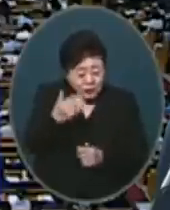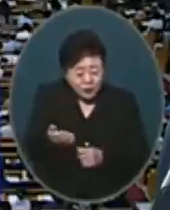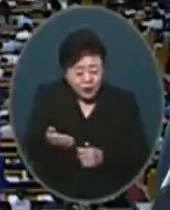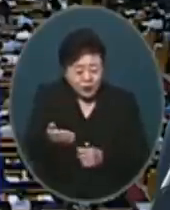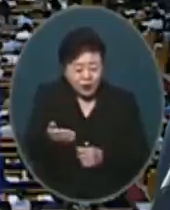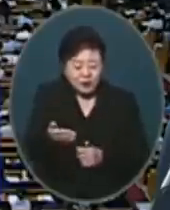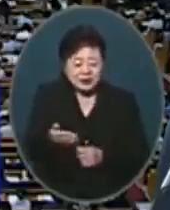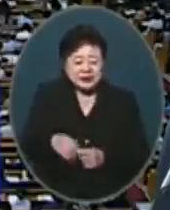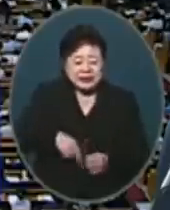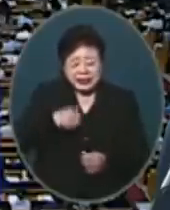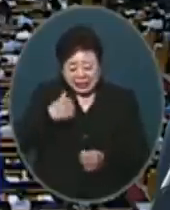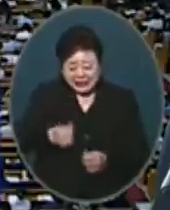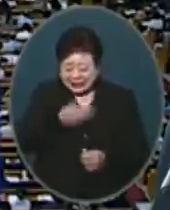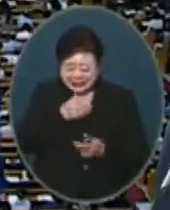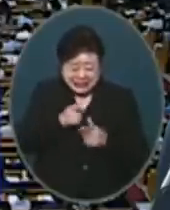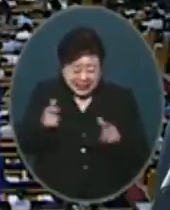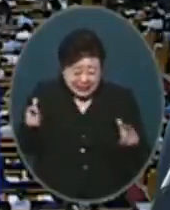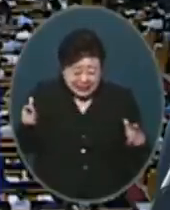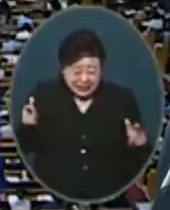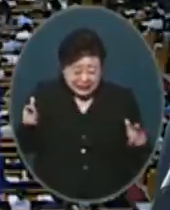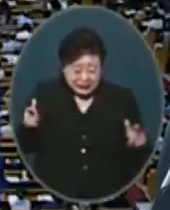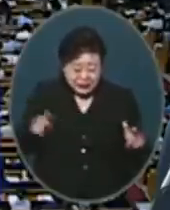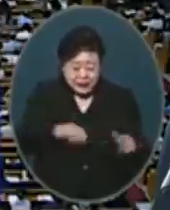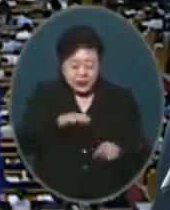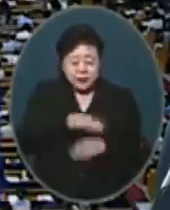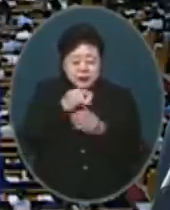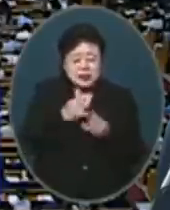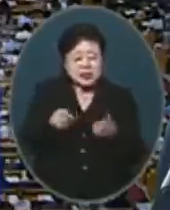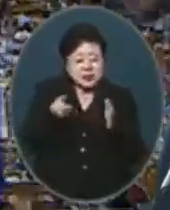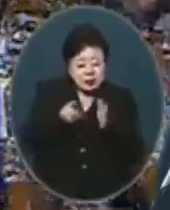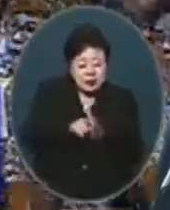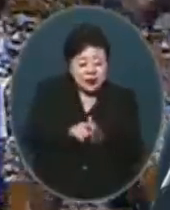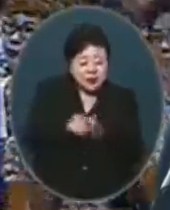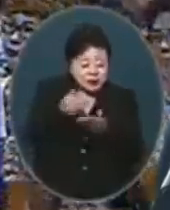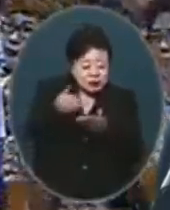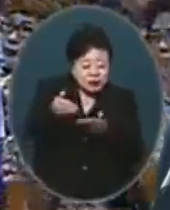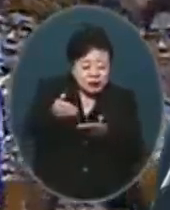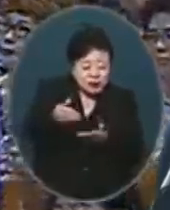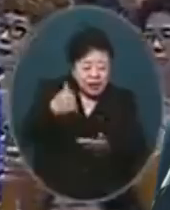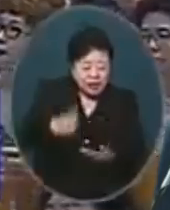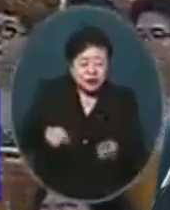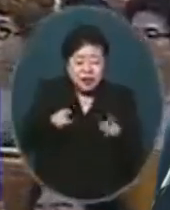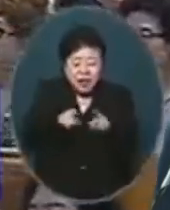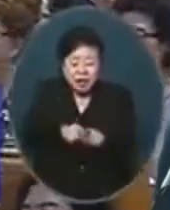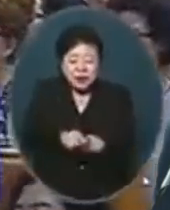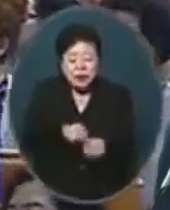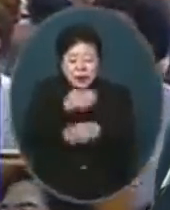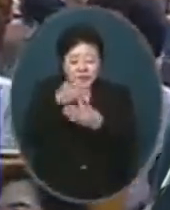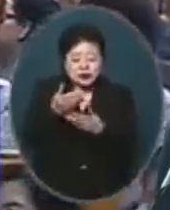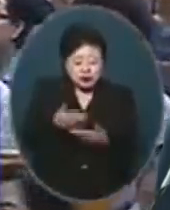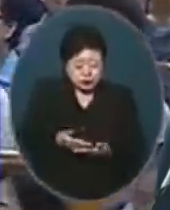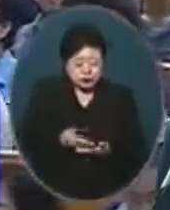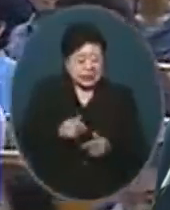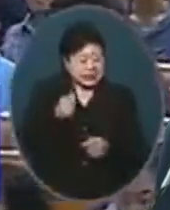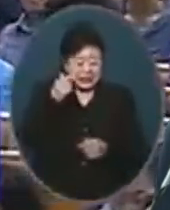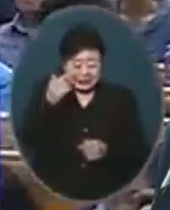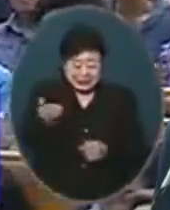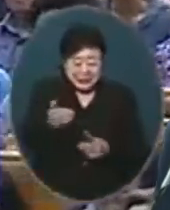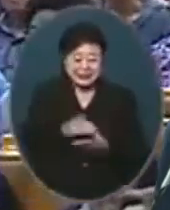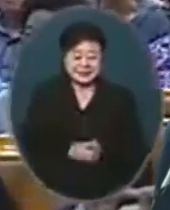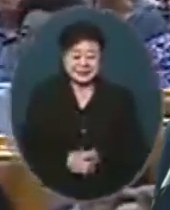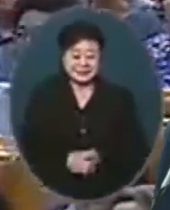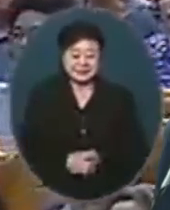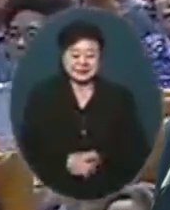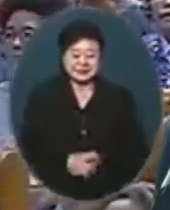대적하리요? 자기 아들을 아끼지 아니하고 우리의 모든 사람을 위하여 내어주시니가 그 아들과 함께 모든 것을 우리에게 주시지 아니하겠느냐?